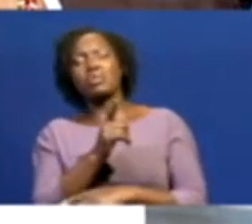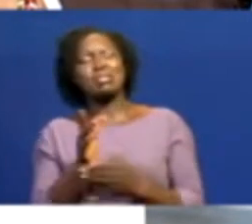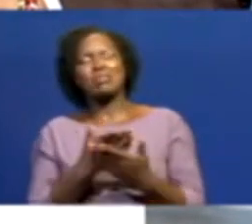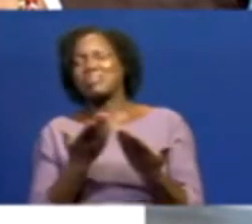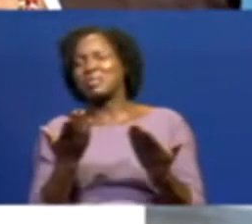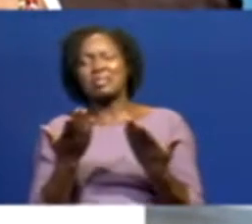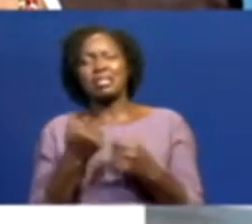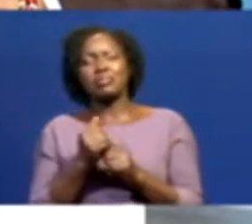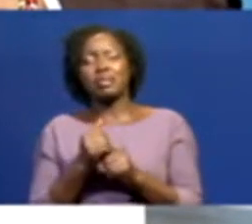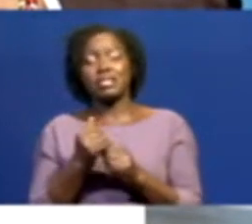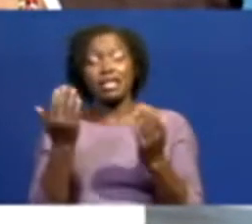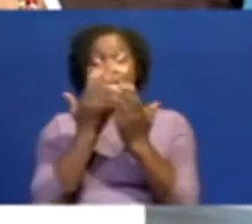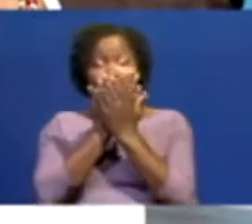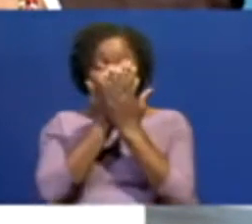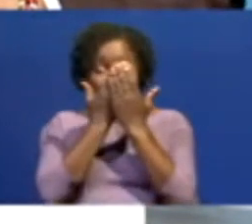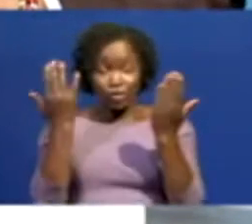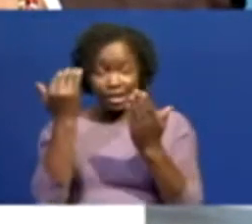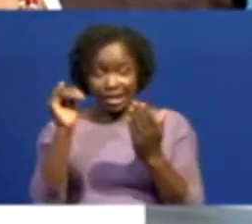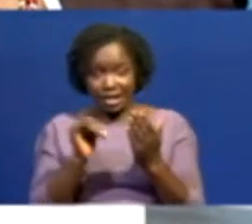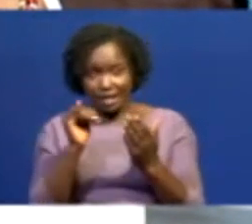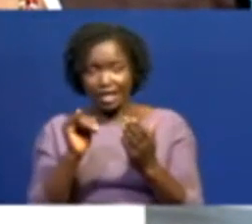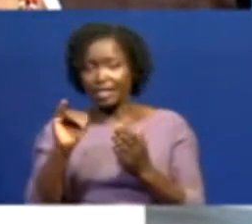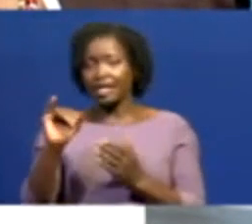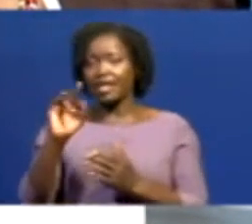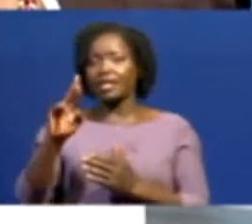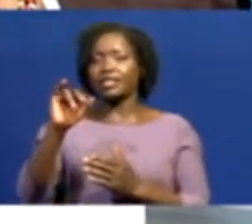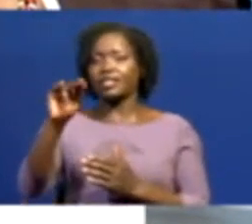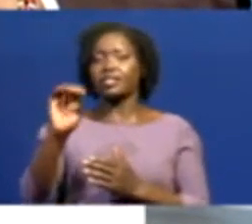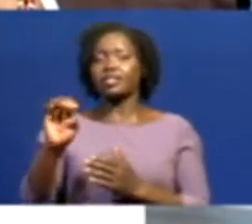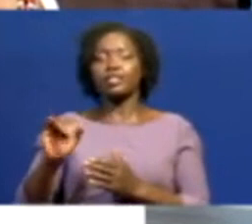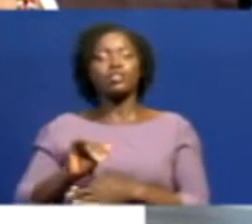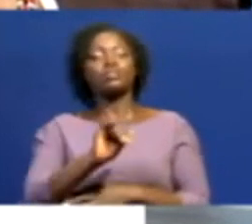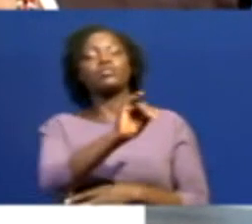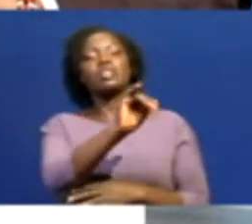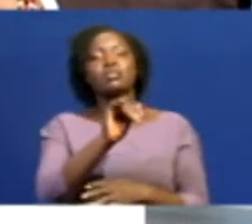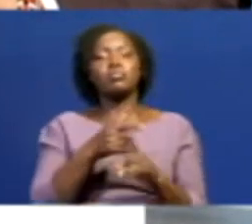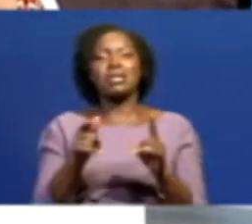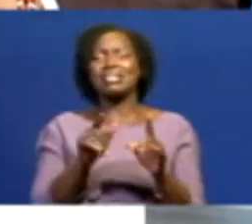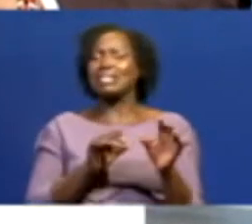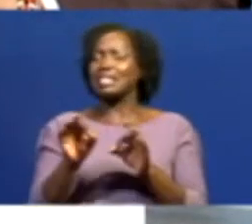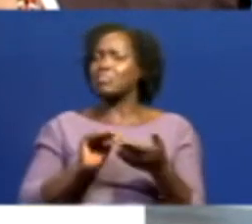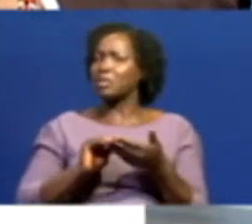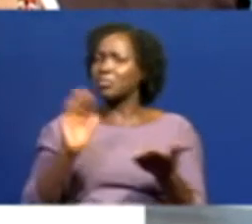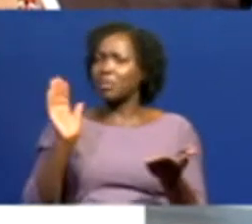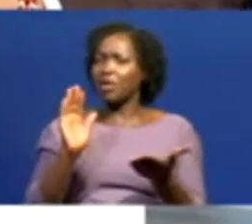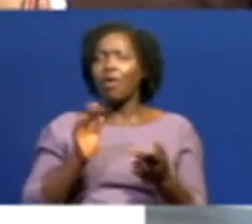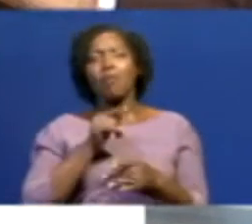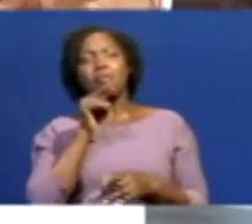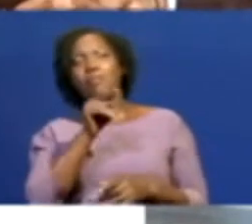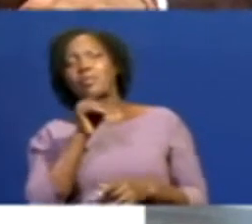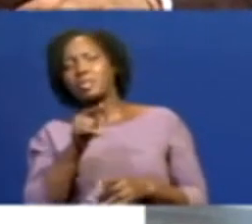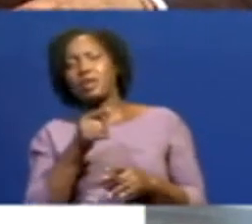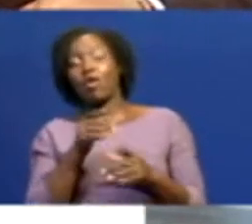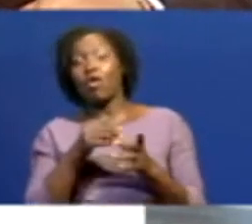lililowafanya Juliana Cherera na Irene Massit kuondoka humu nchini. Hata hivyo, hawakufafanua zaidi kuhusu vitisho hivyo